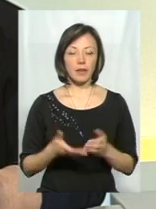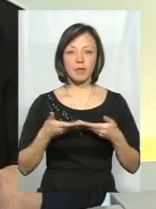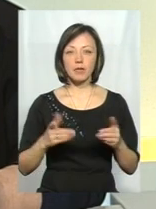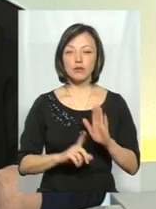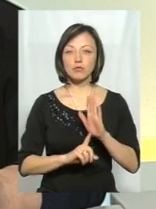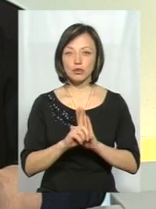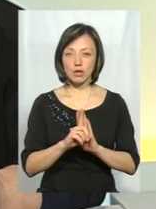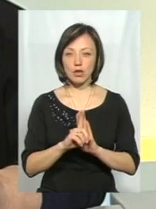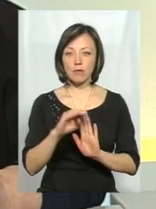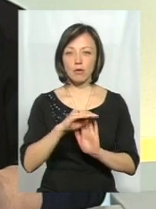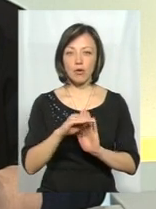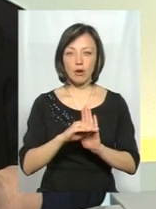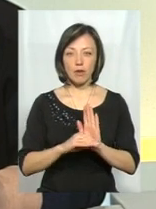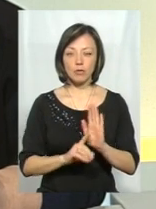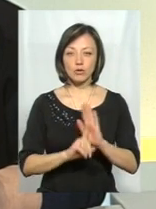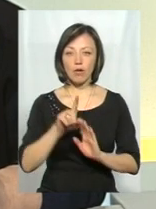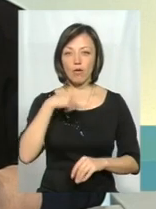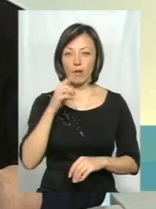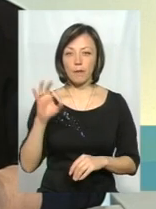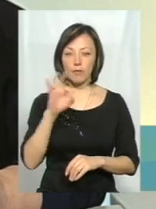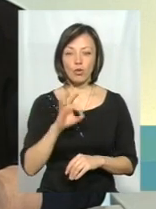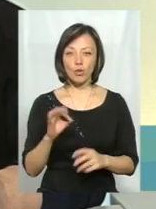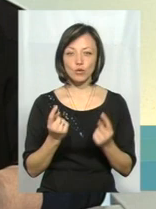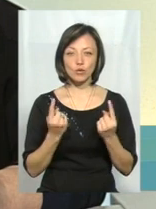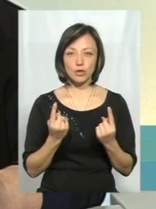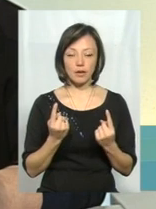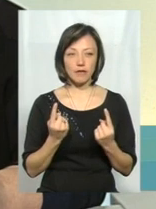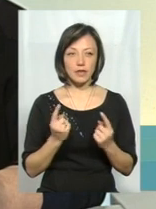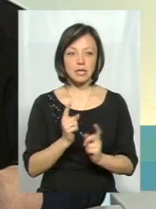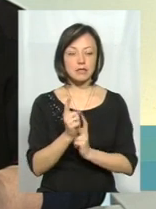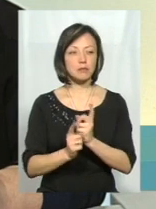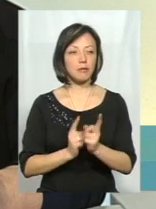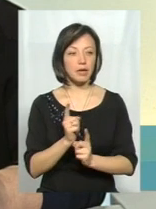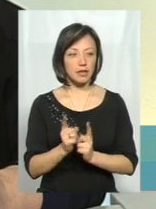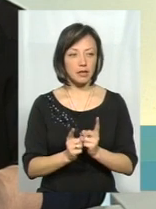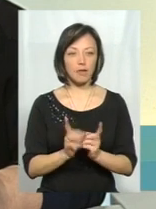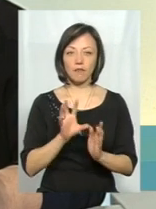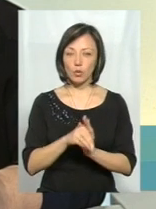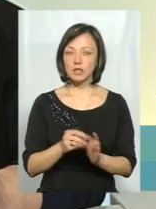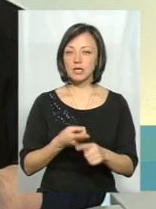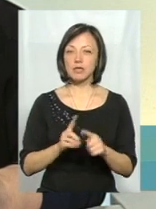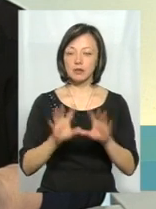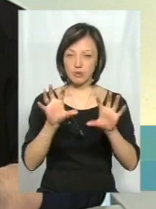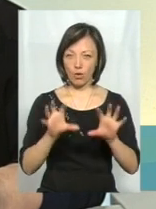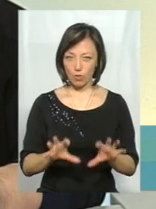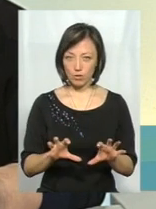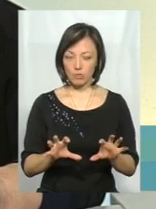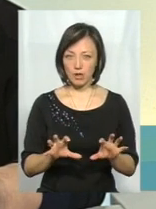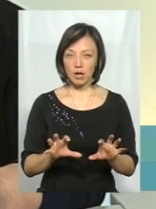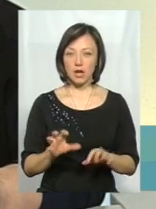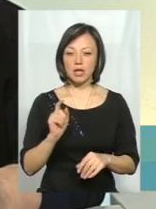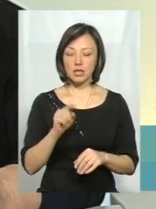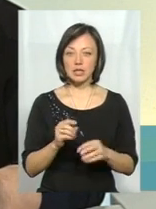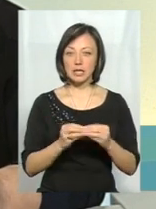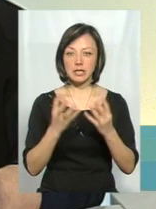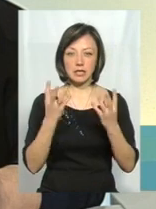початку передачі, я почав говорити про суттєві зміни, які вносяться цим законом. Значить, за